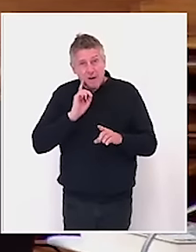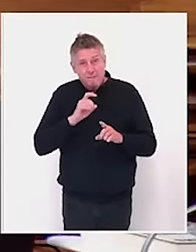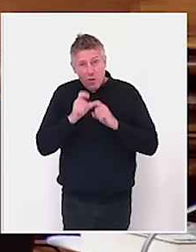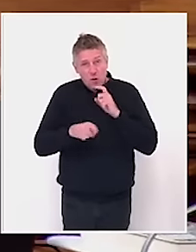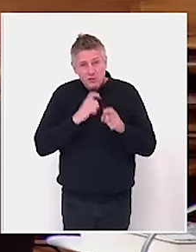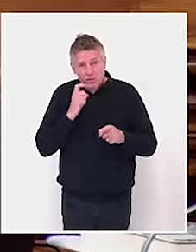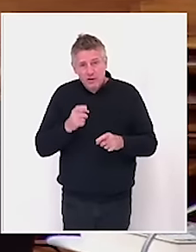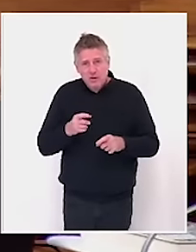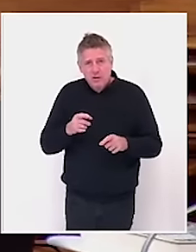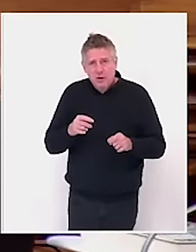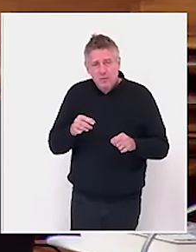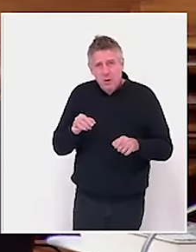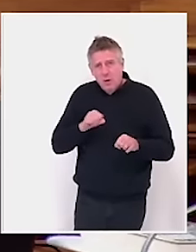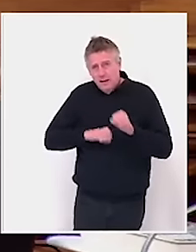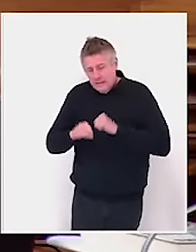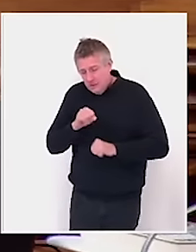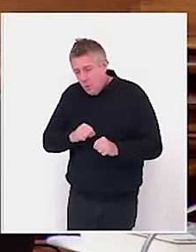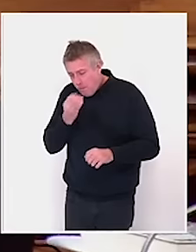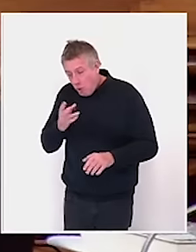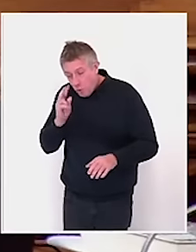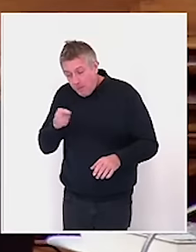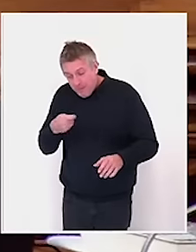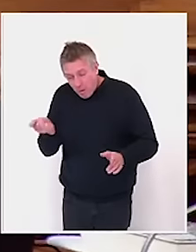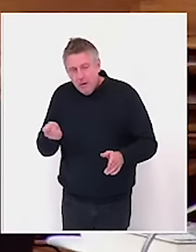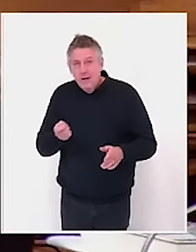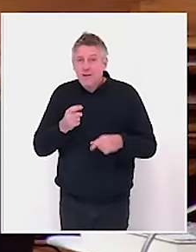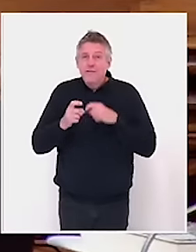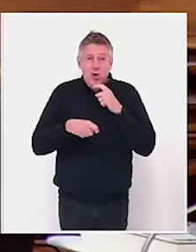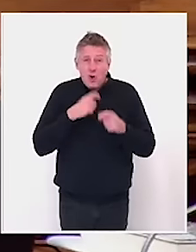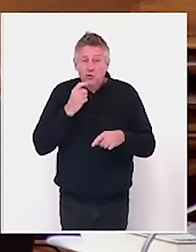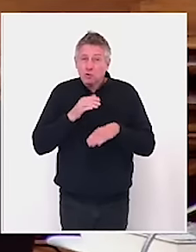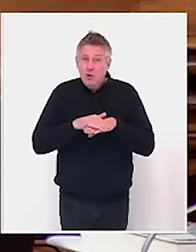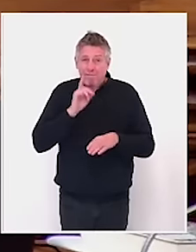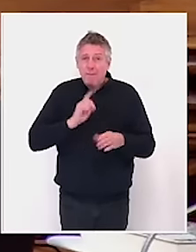est un peu mieux organisé que ça, mais quand on parle des violences faites aux femmes, vous parlez